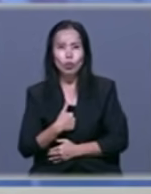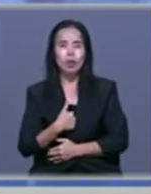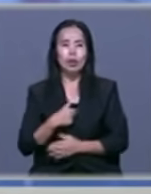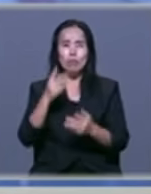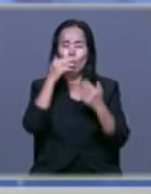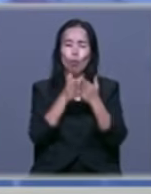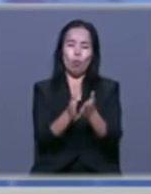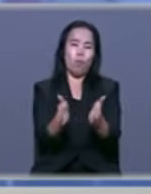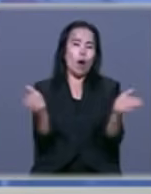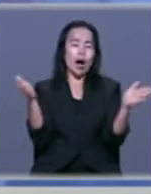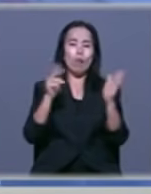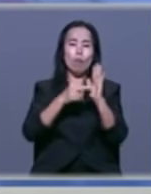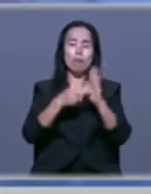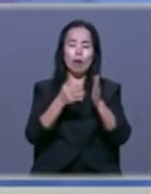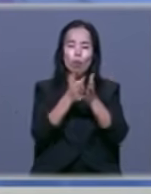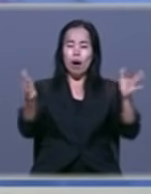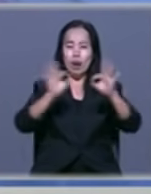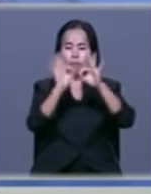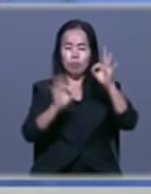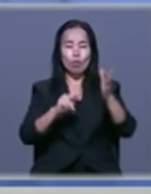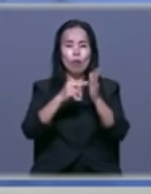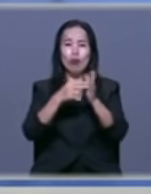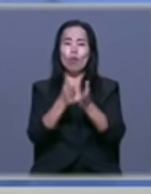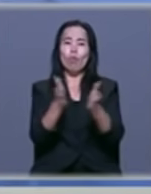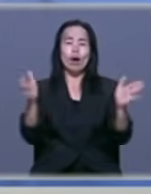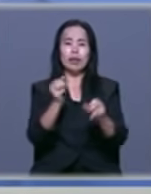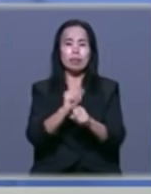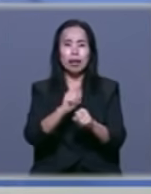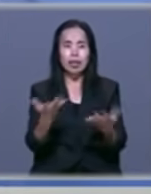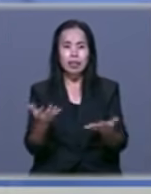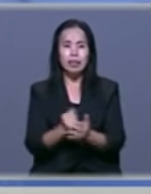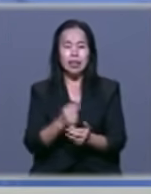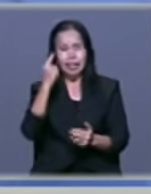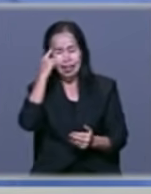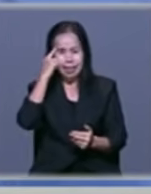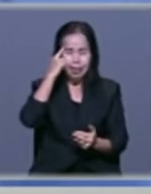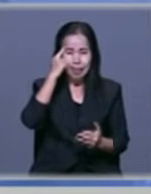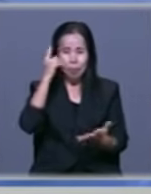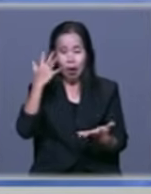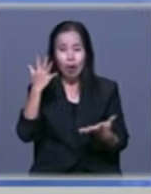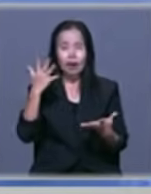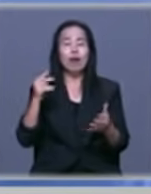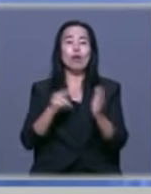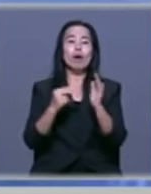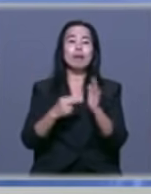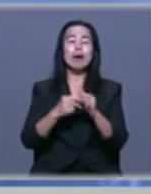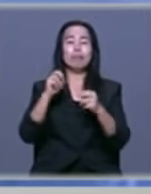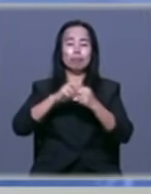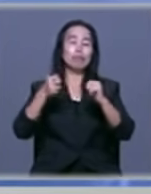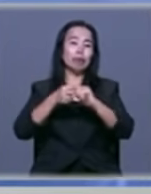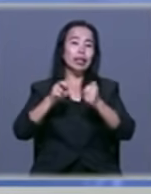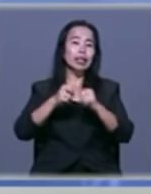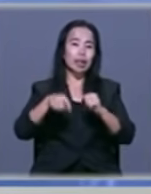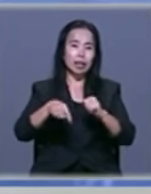าก ม ันกว้างมากแล้วก็เวลาที่จะจิ้มว่าตรงไหนว่าผิดเนี่ย จิ้มไม่ถูก มันจิ้มไม่ถูกจิ้มได้เกือบหมด ใช่อ ันนี้มันเป็นปัญหา